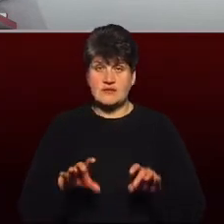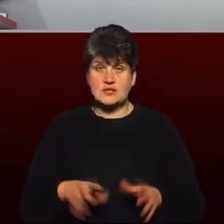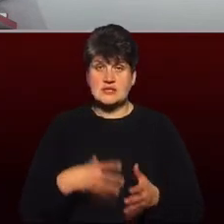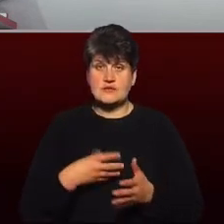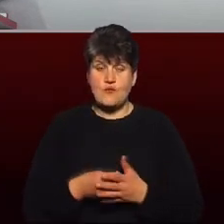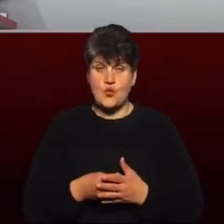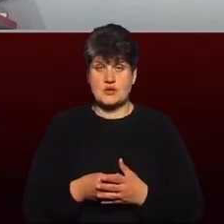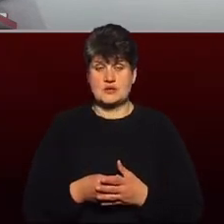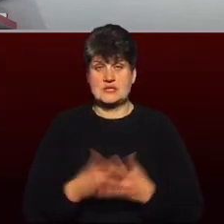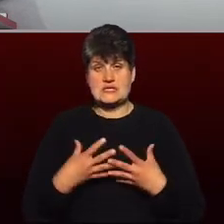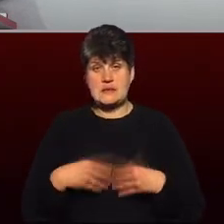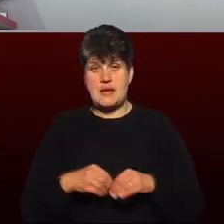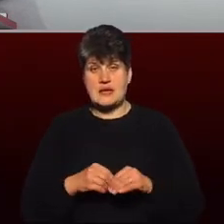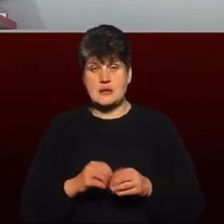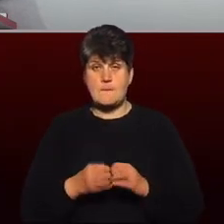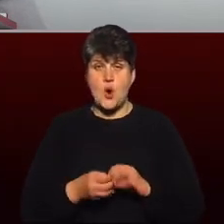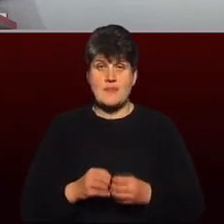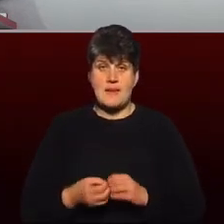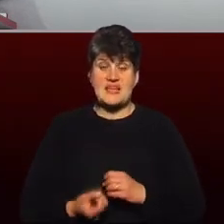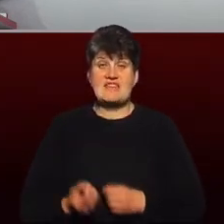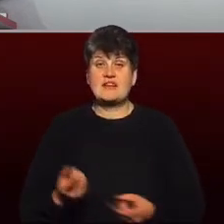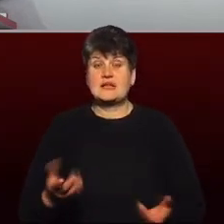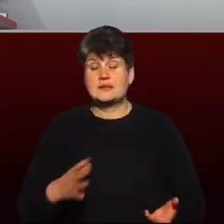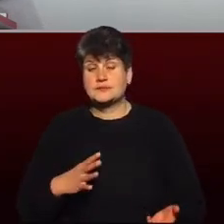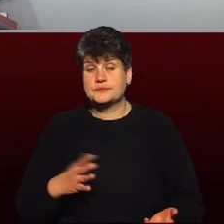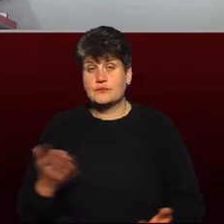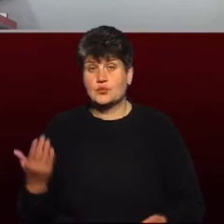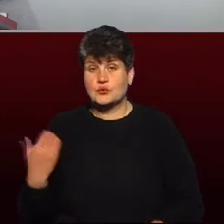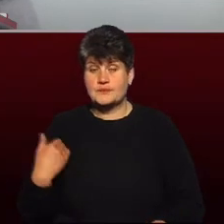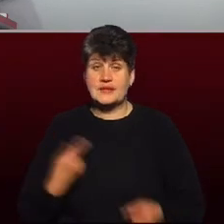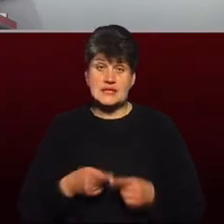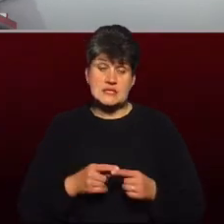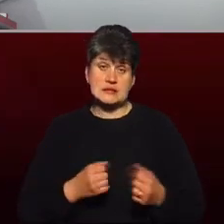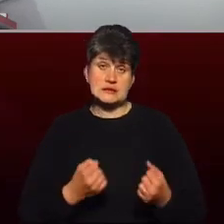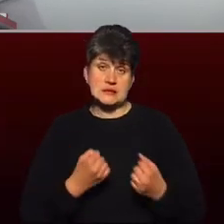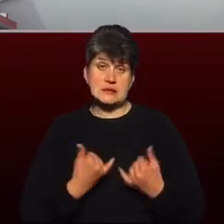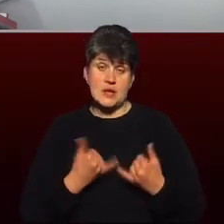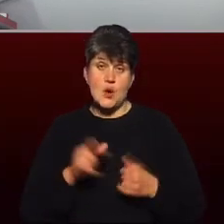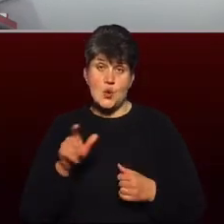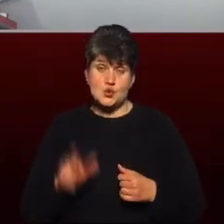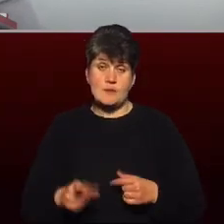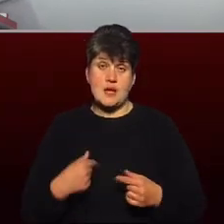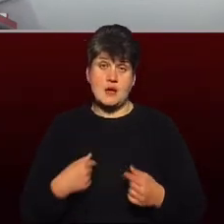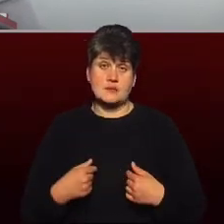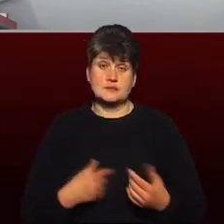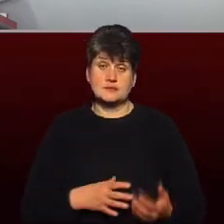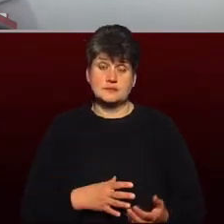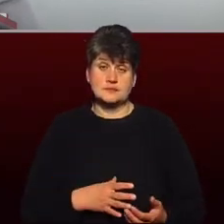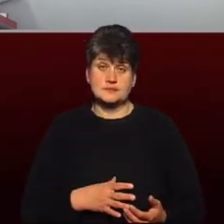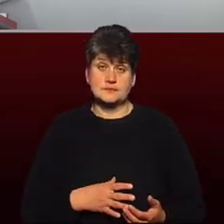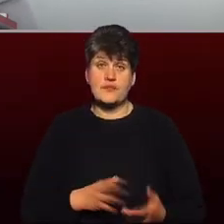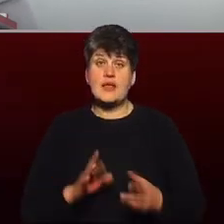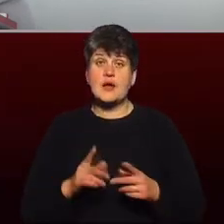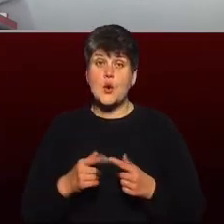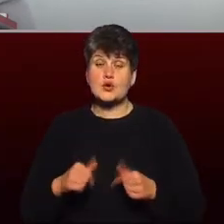побутові сімейні проблеми, які виникли. Ну і насамперед це прихисток для особи, яка постраждала. Як організована робота